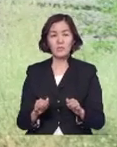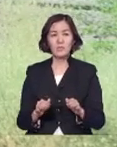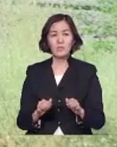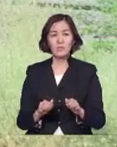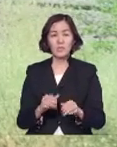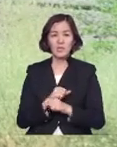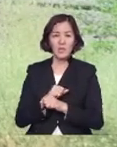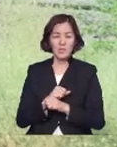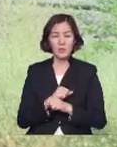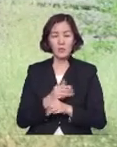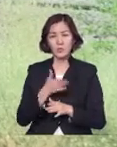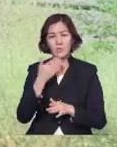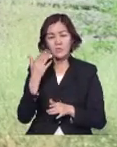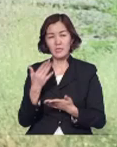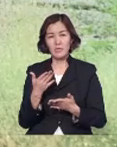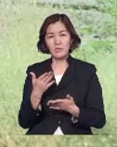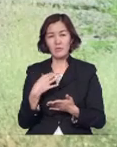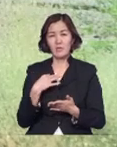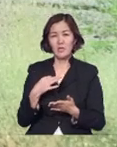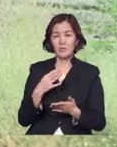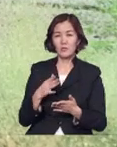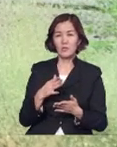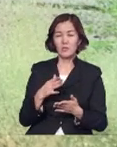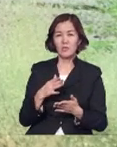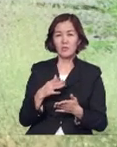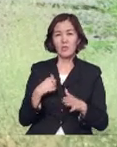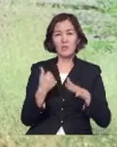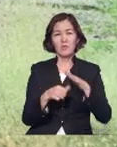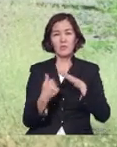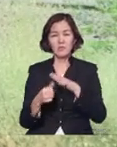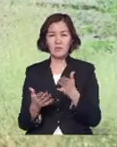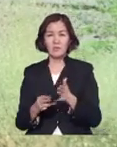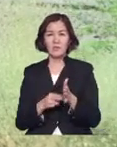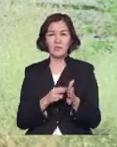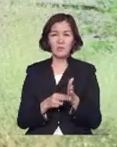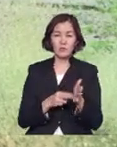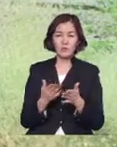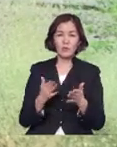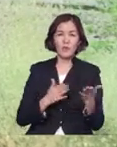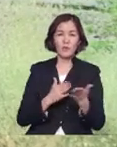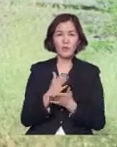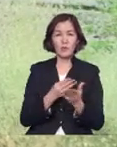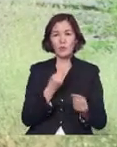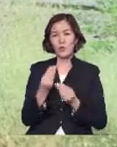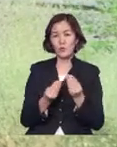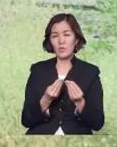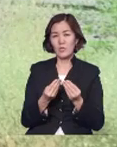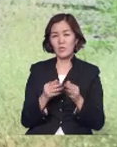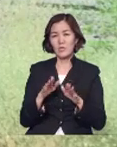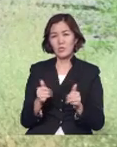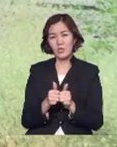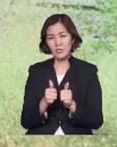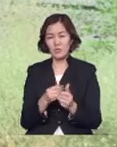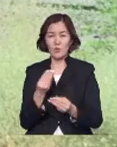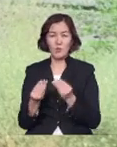оқушылардың каникулға шығып, жаздық каникулға шығып, темір жолды ойын алаңын айландырудың себептері көбінесе